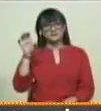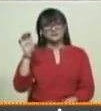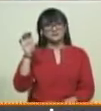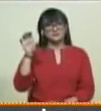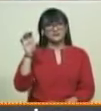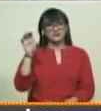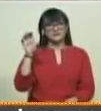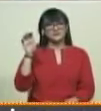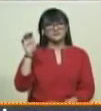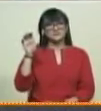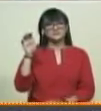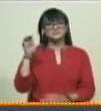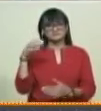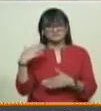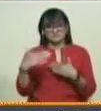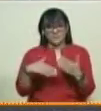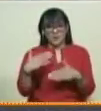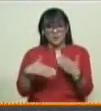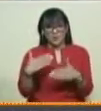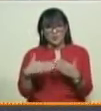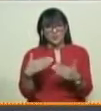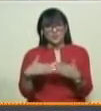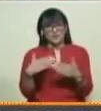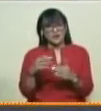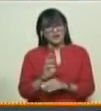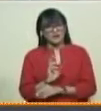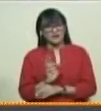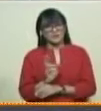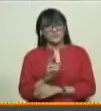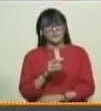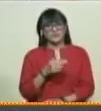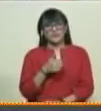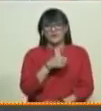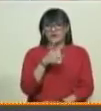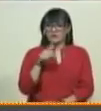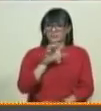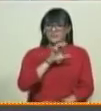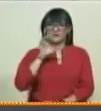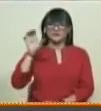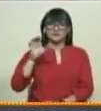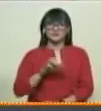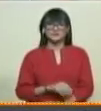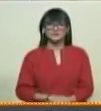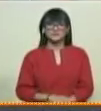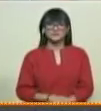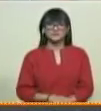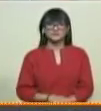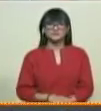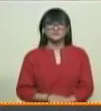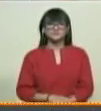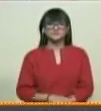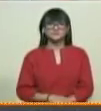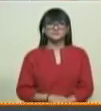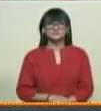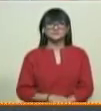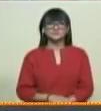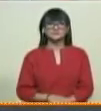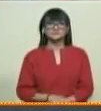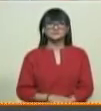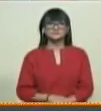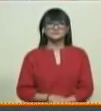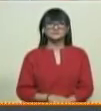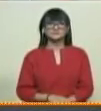se esté desarrollando con velocidad en cada terreno. 6 Ekim 2017'de